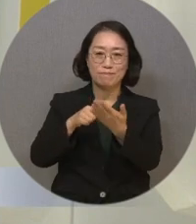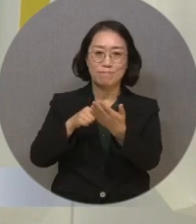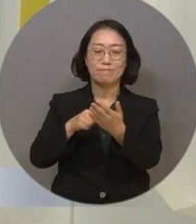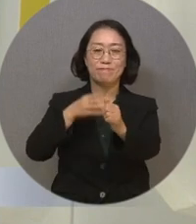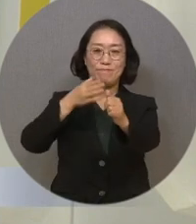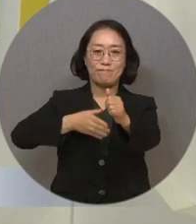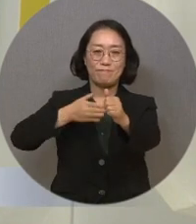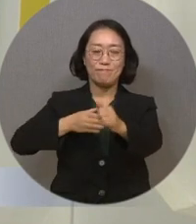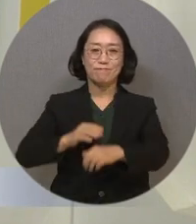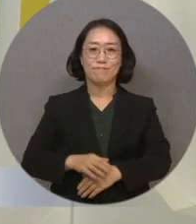수 있습니다